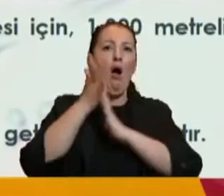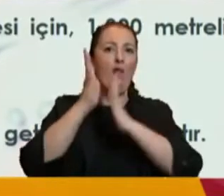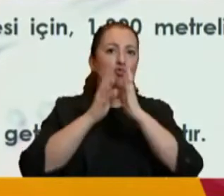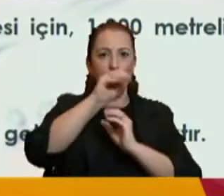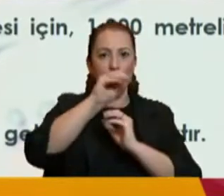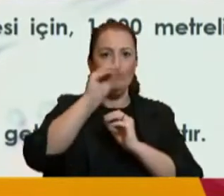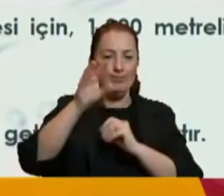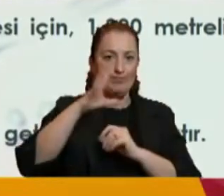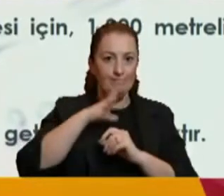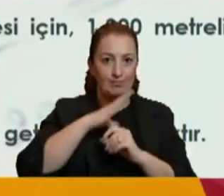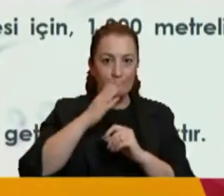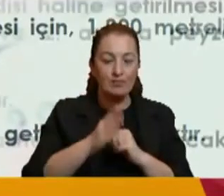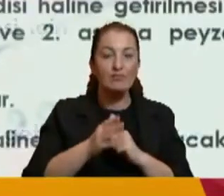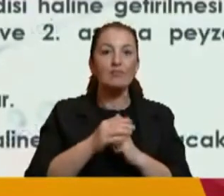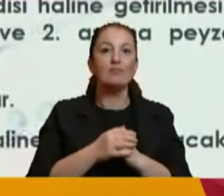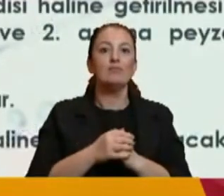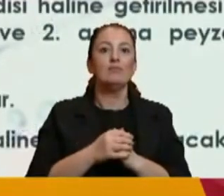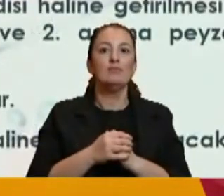buraları